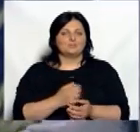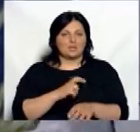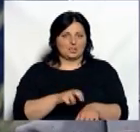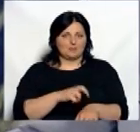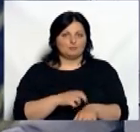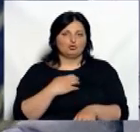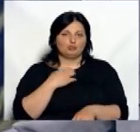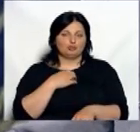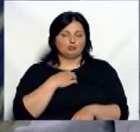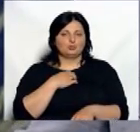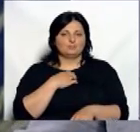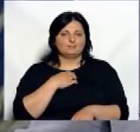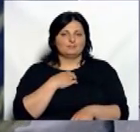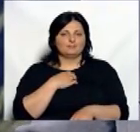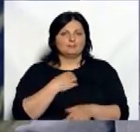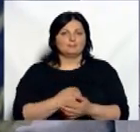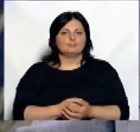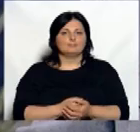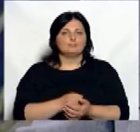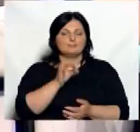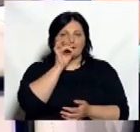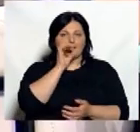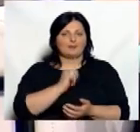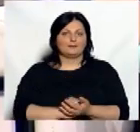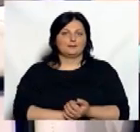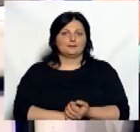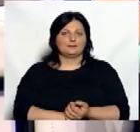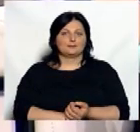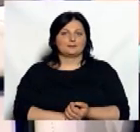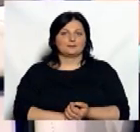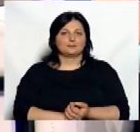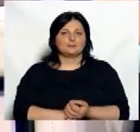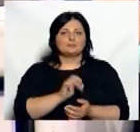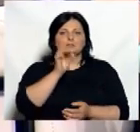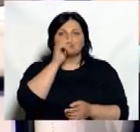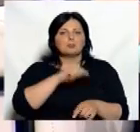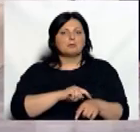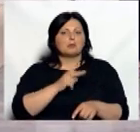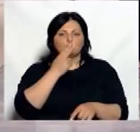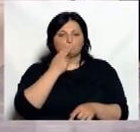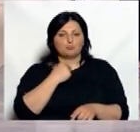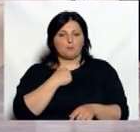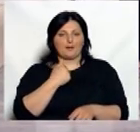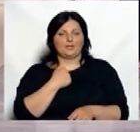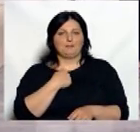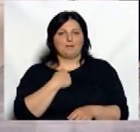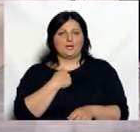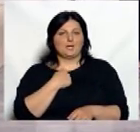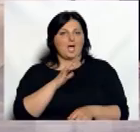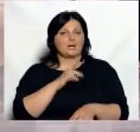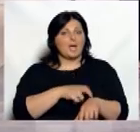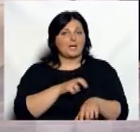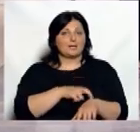ექიმი შიში ტრაკი. ტრაკზე რატო შემომხედე მე? არა,